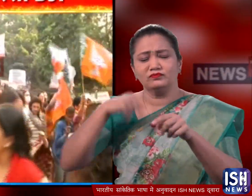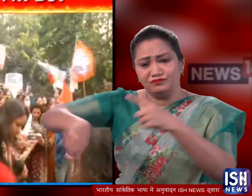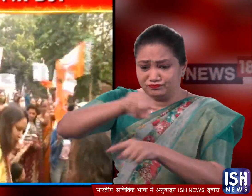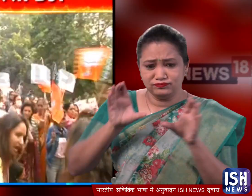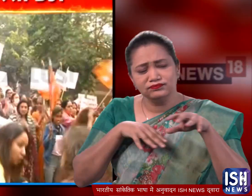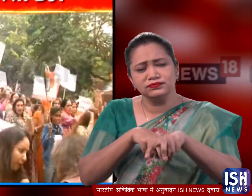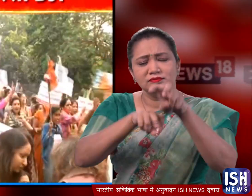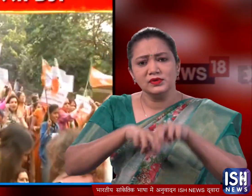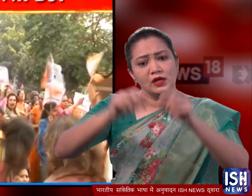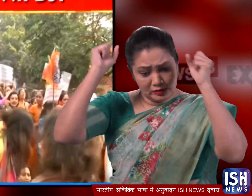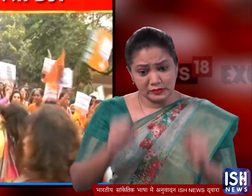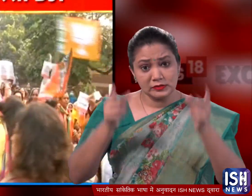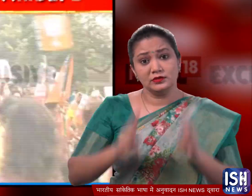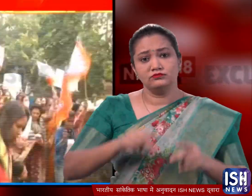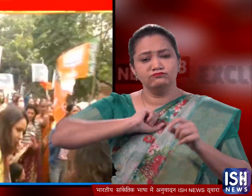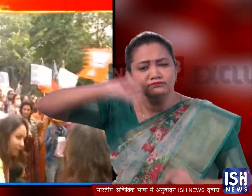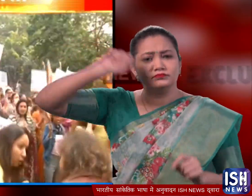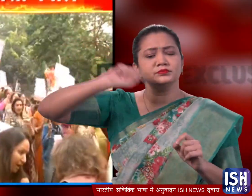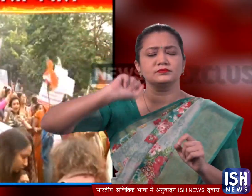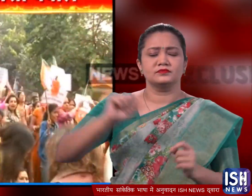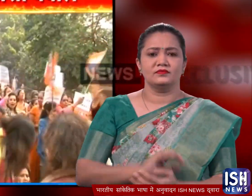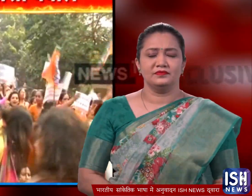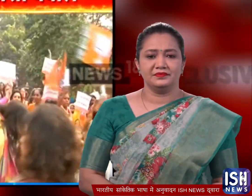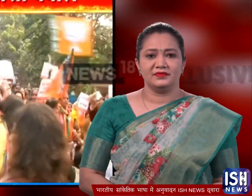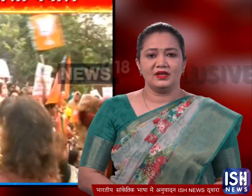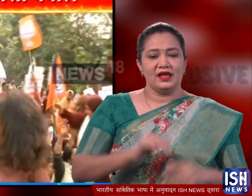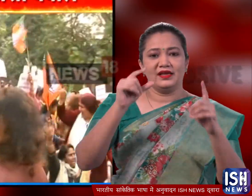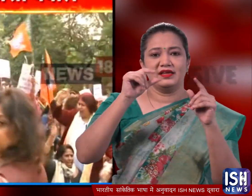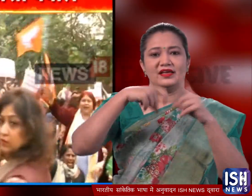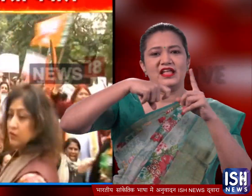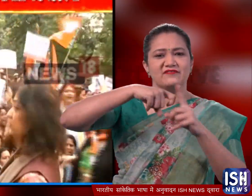ने सड़क पर ही बैठकर नारे लगाने शुरू कर दिए।